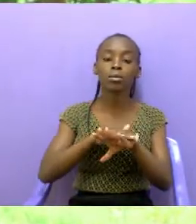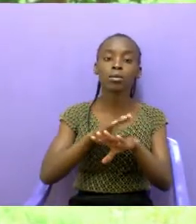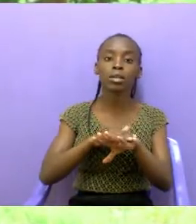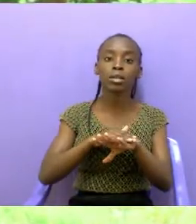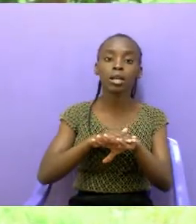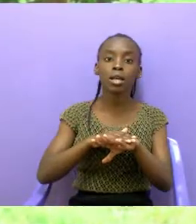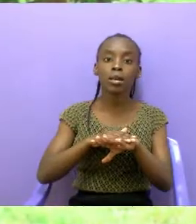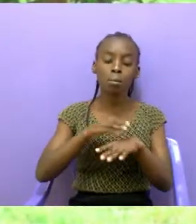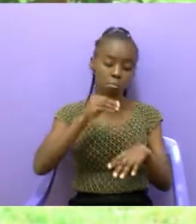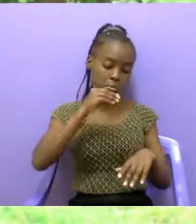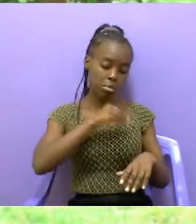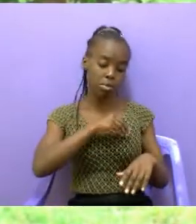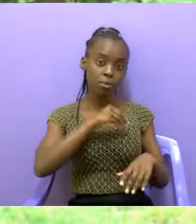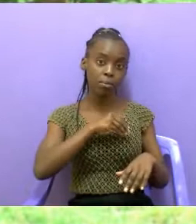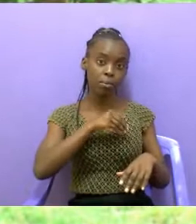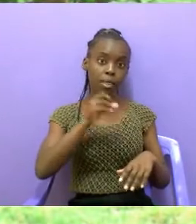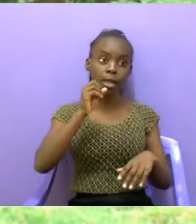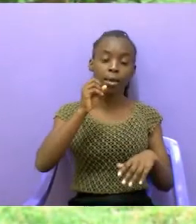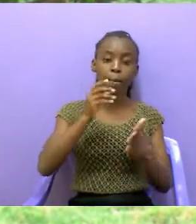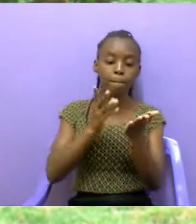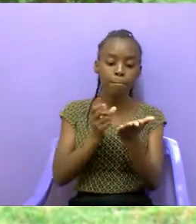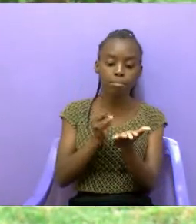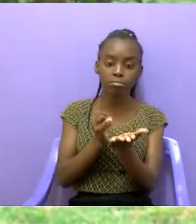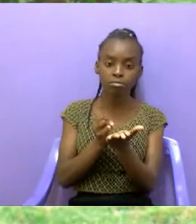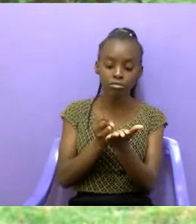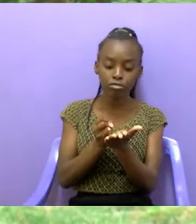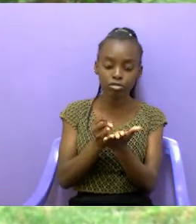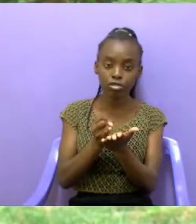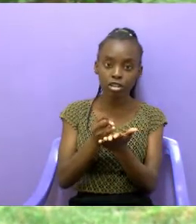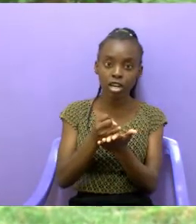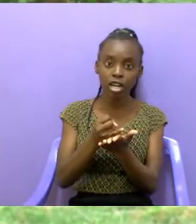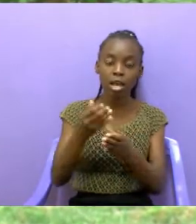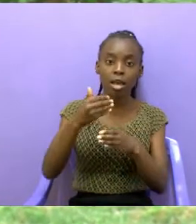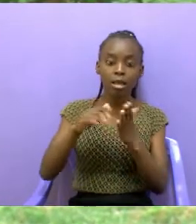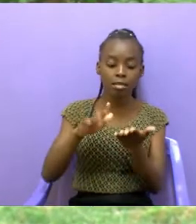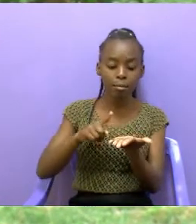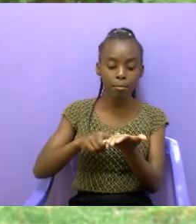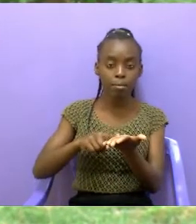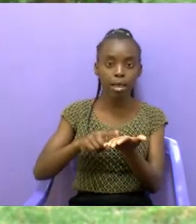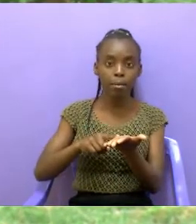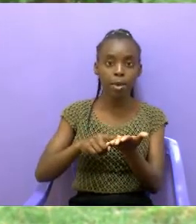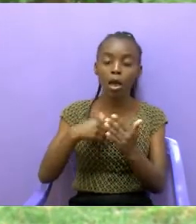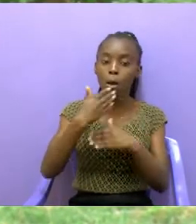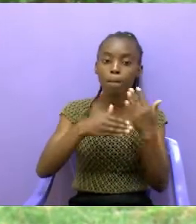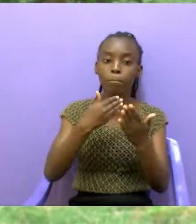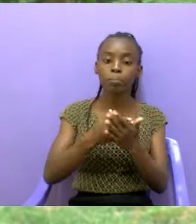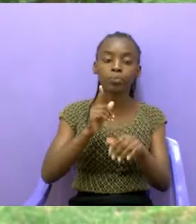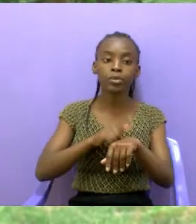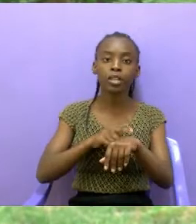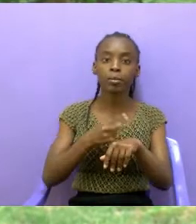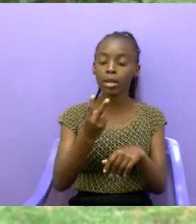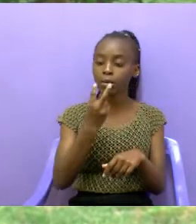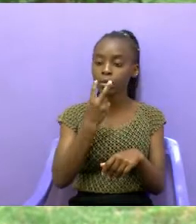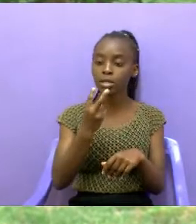mfuko, amekuchora kwa kitanga cha mkono wake. Ina maana kila wakati anakuangalia. Lakini hiyo